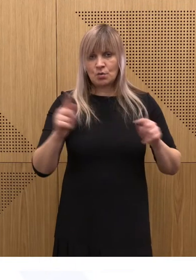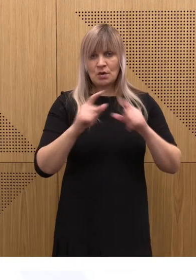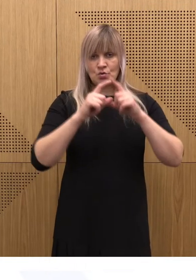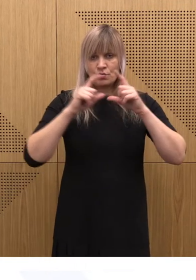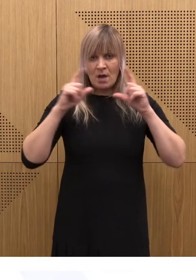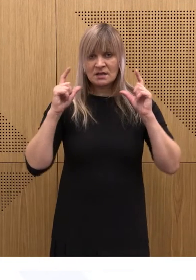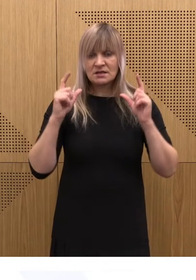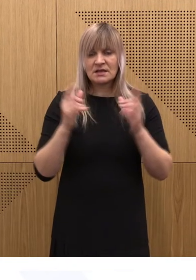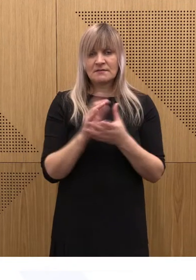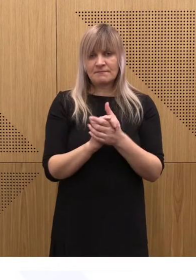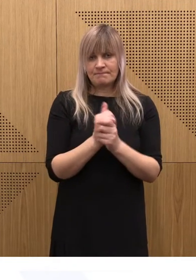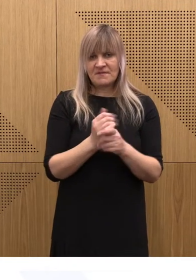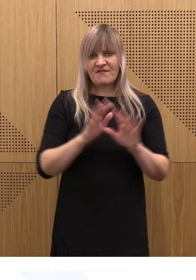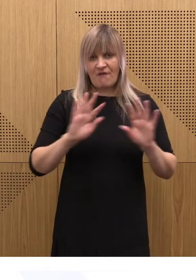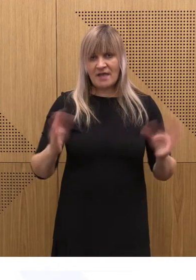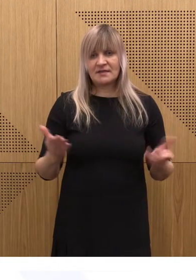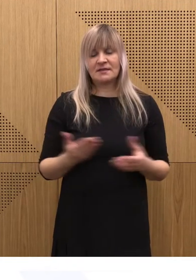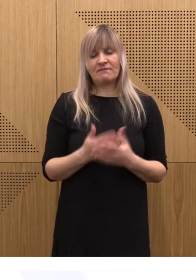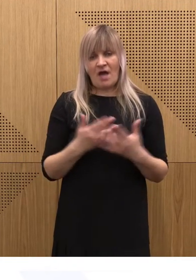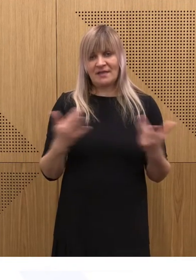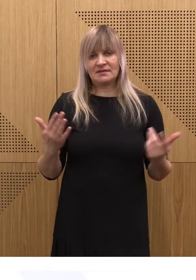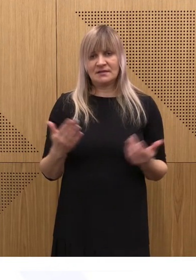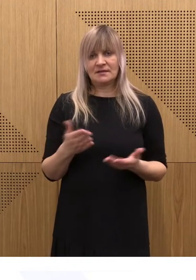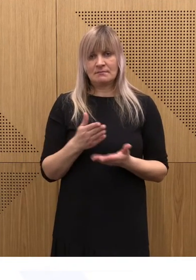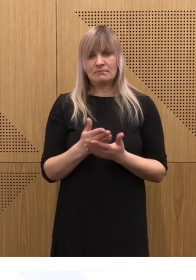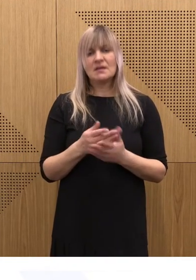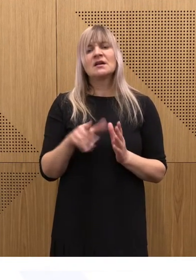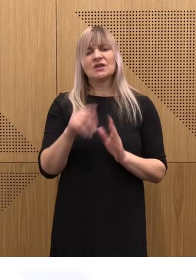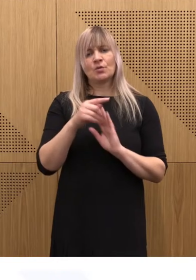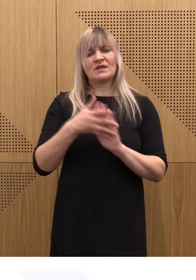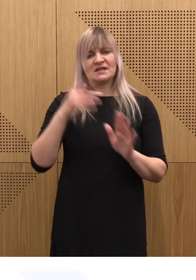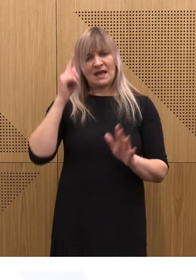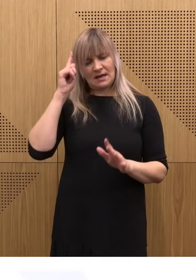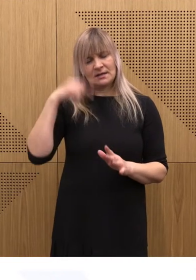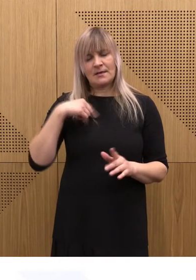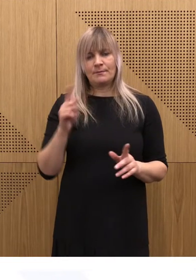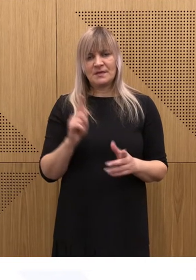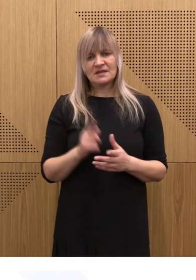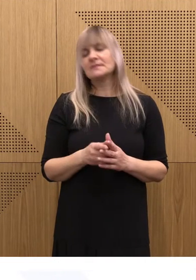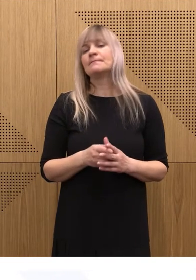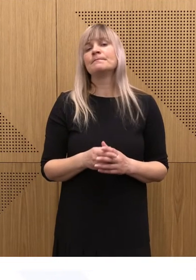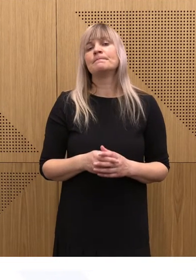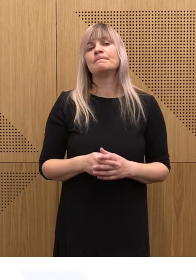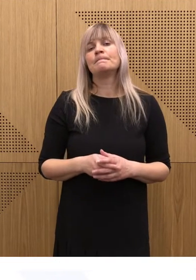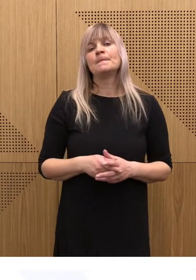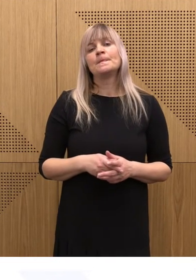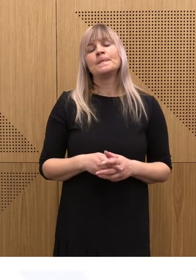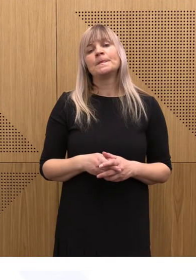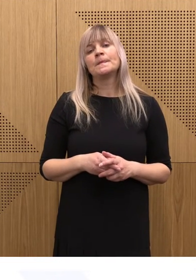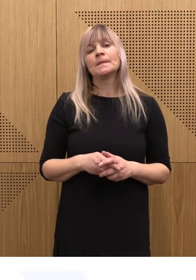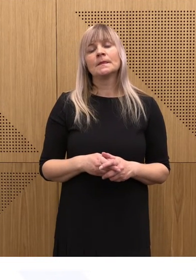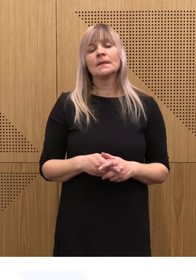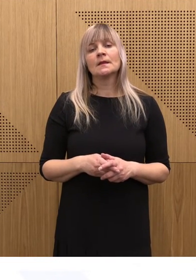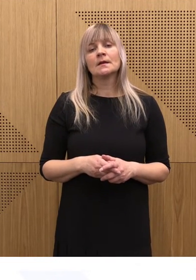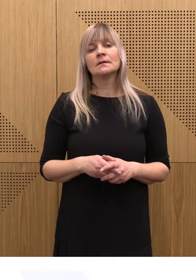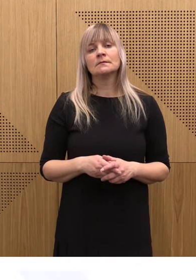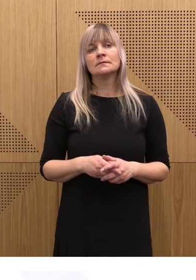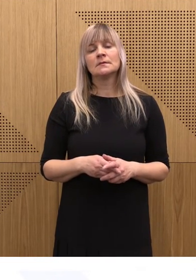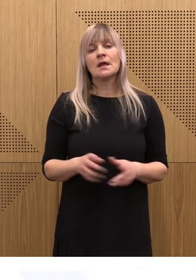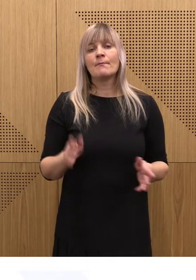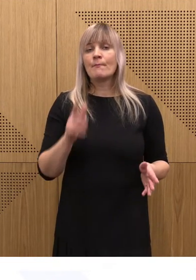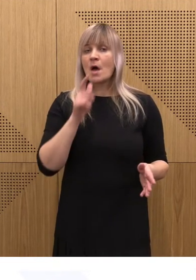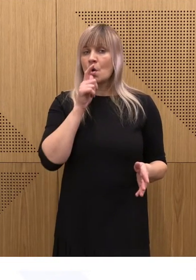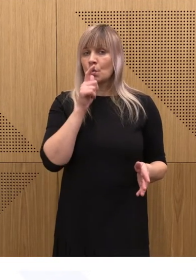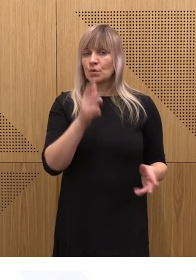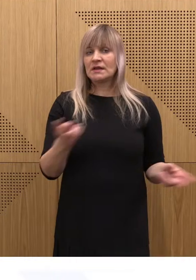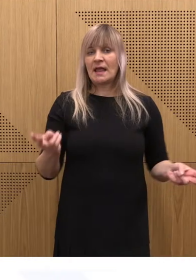maskid, desinfitseerimisvahendid, kõik on selle selgeks õpping, mis seal olema peab. Ja ma